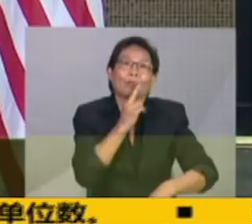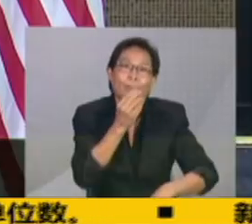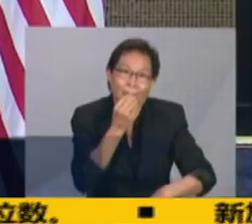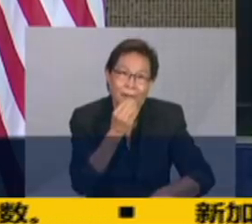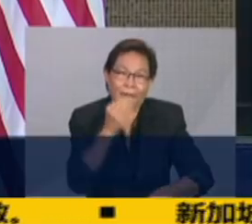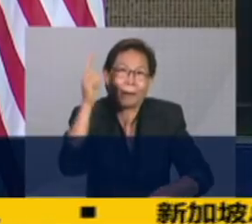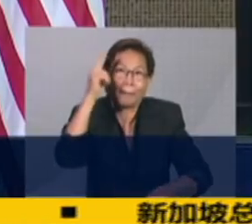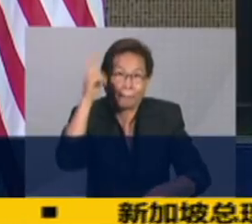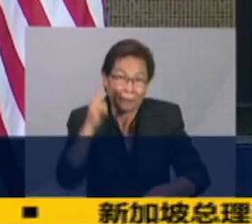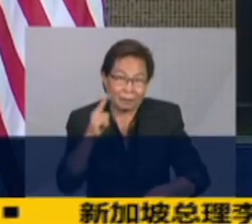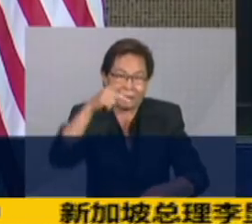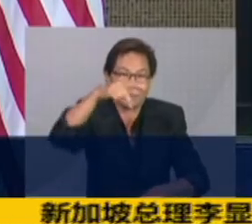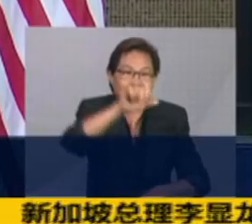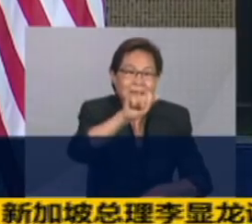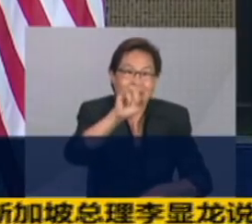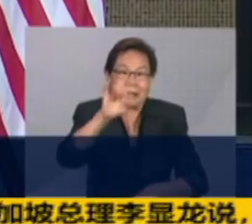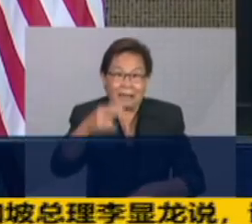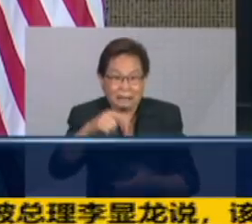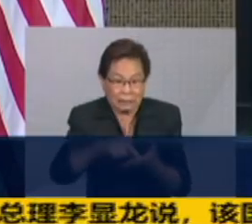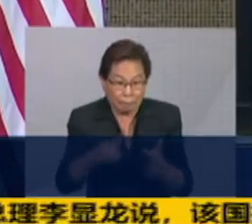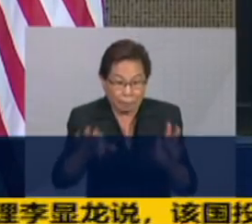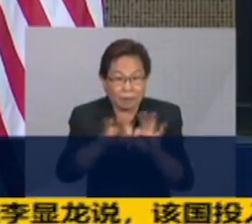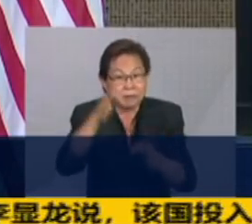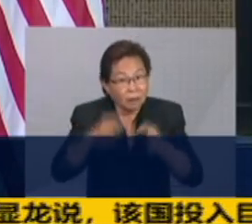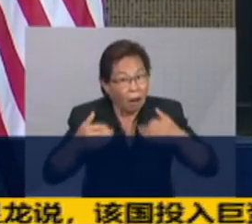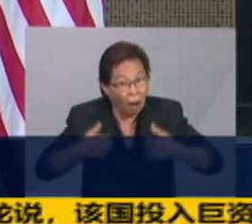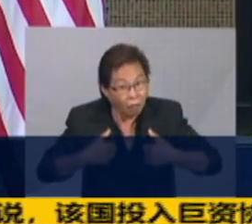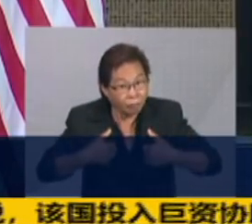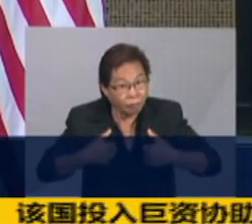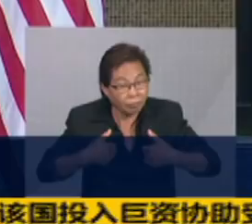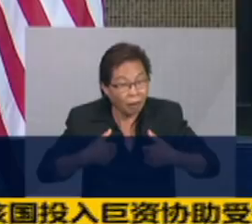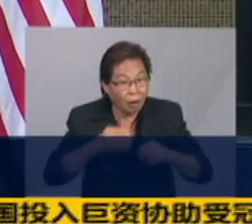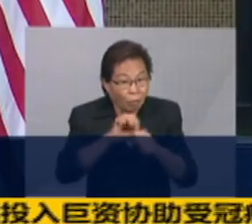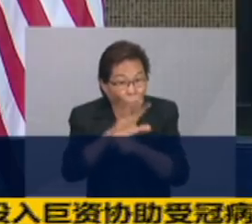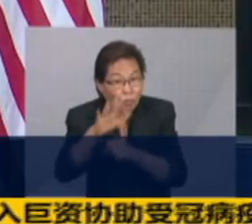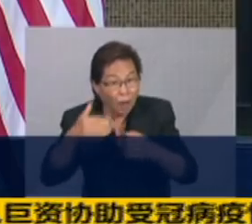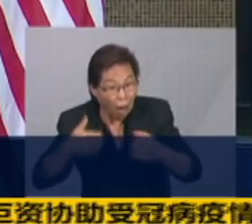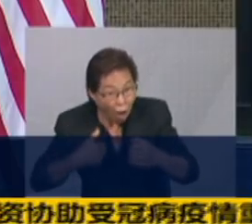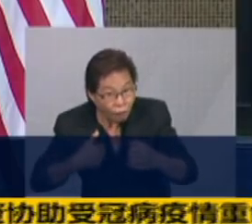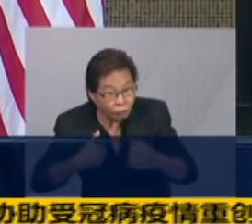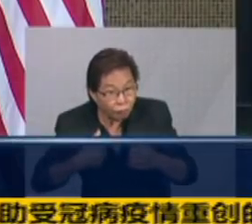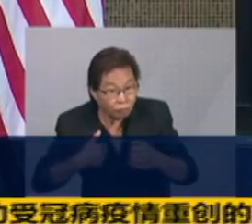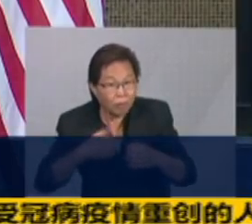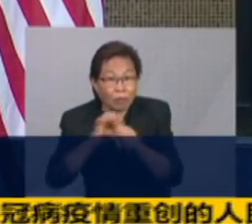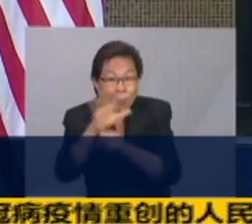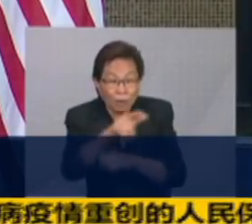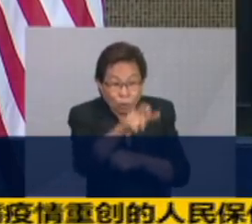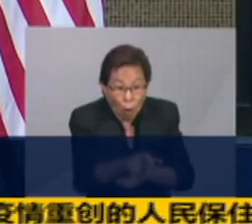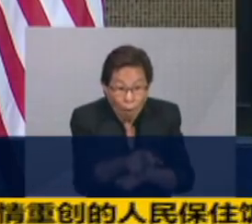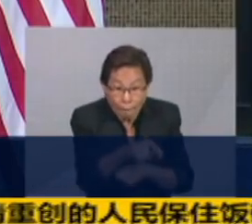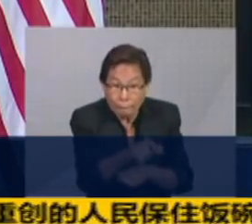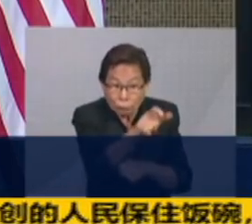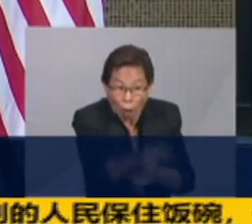Pak Saleh tadi. Ini penting kerana jika ada kes positif COVID-19 yang melibatkan salah seorang